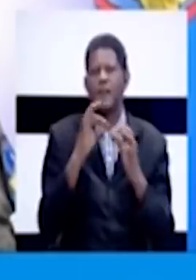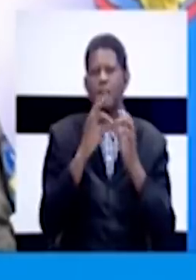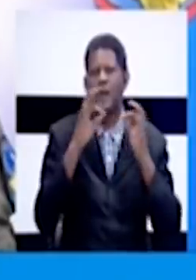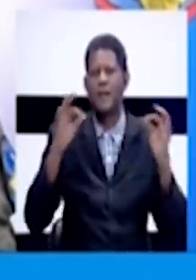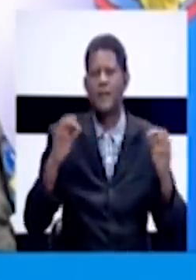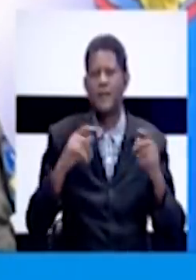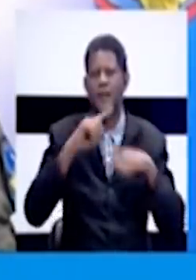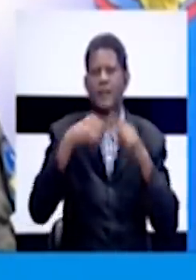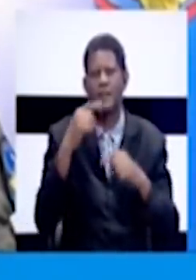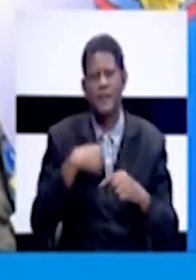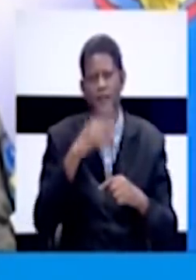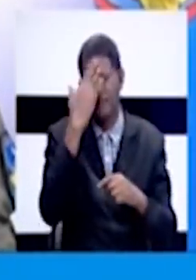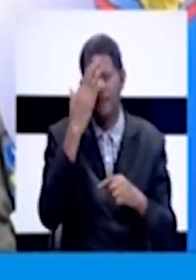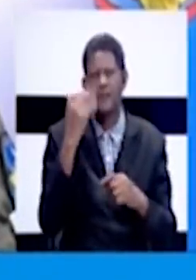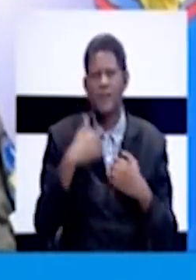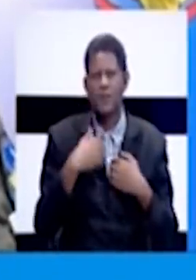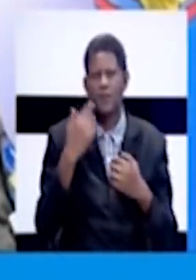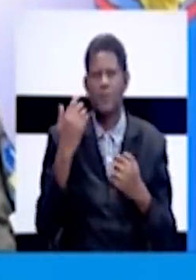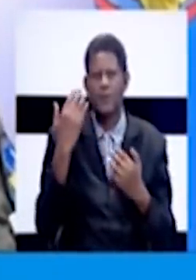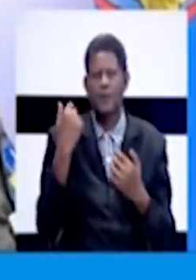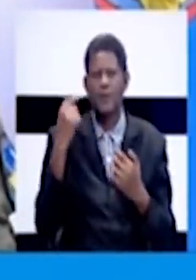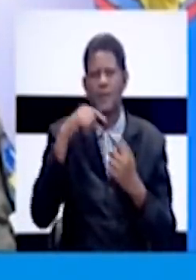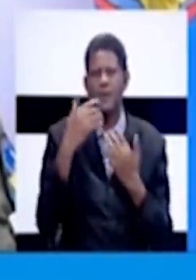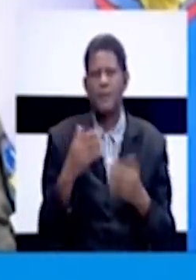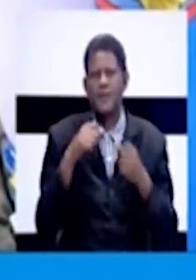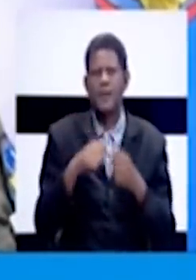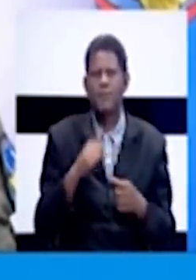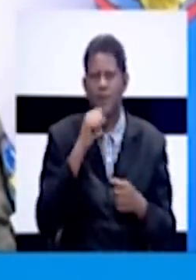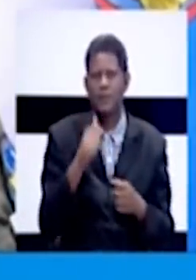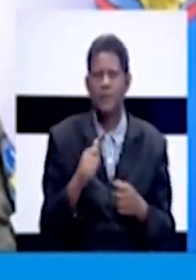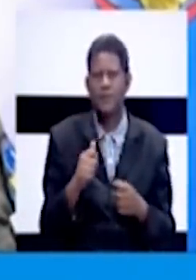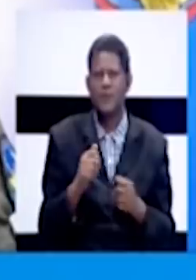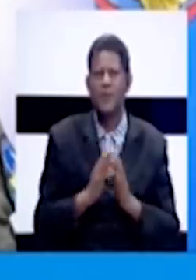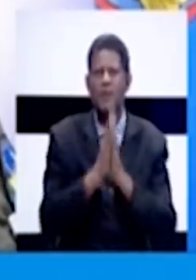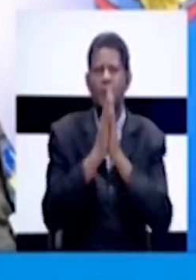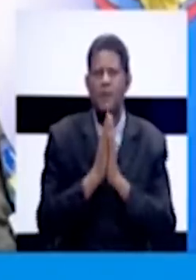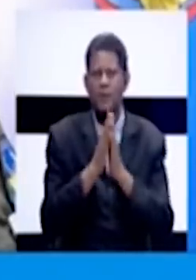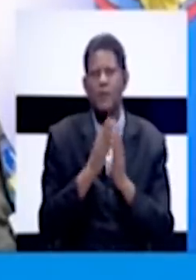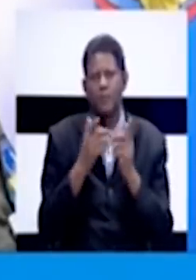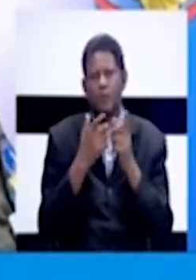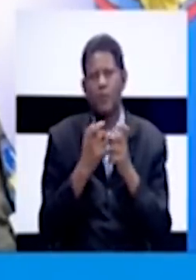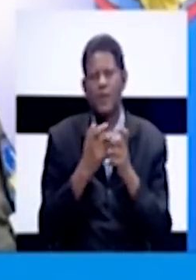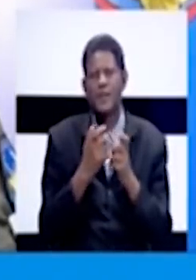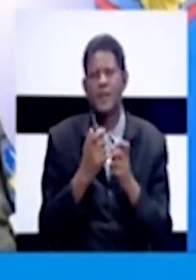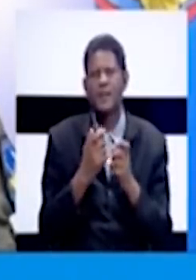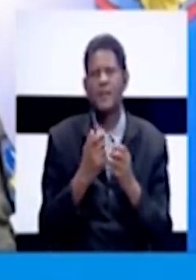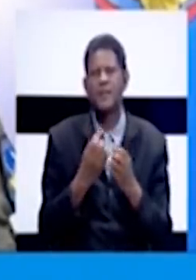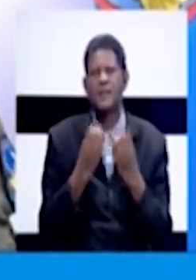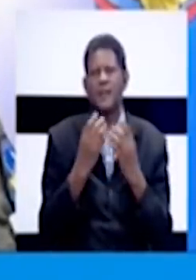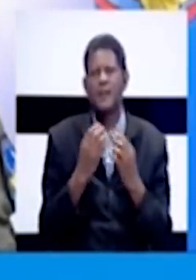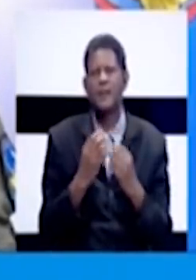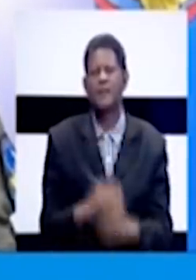ንሕና ኢና ንፈልጦ። ተዝህልዎም ነይሩ ክሳብ ሎሚ የመፅንሑን። ሚሳኤል ለመተኮስ ወይም ምን ያህል ርቀት